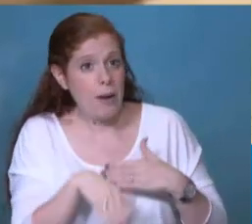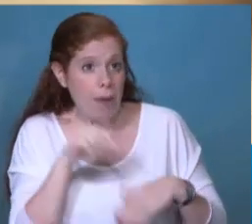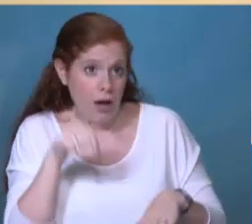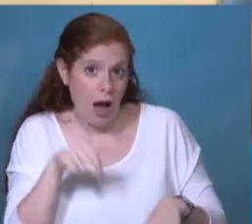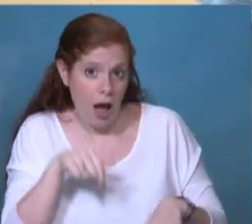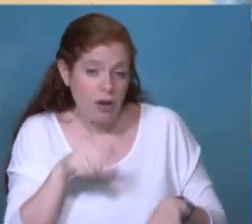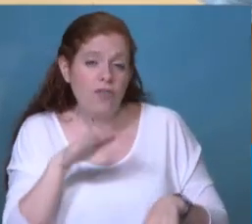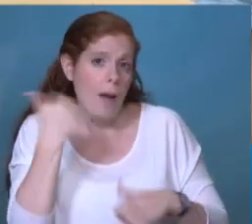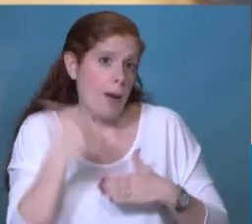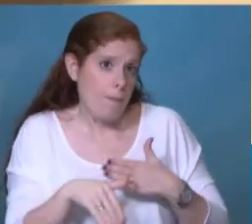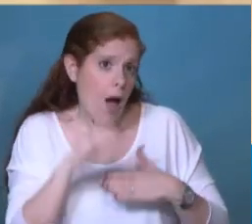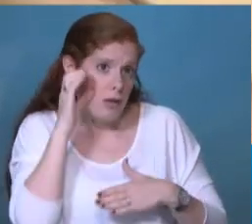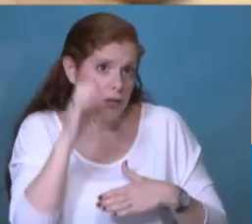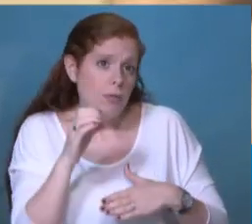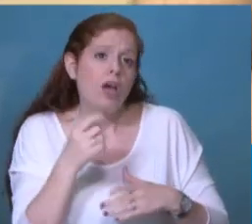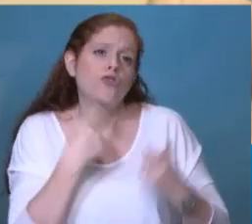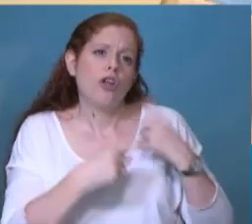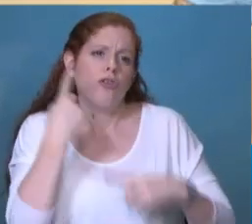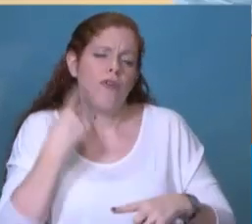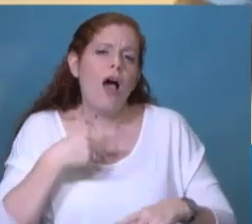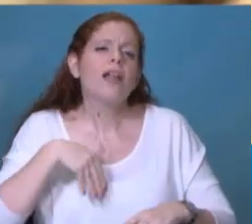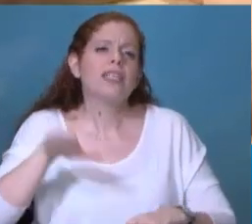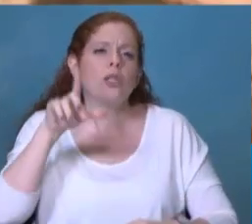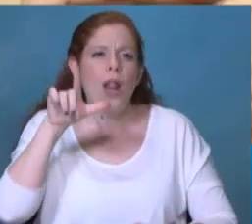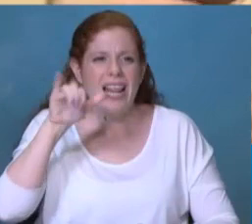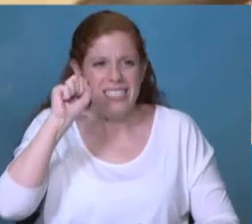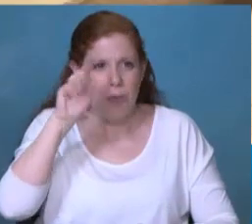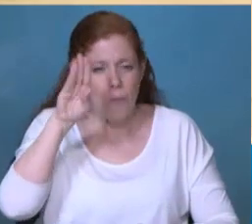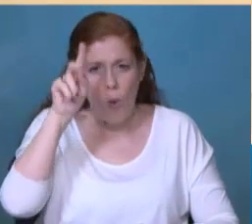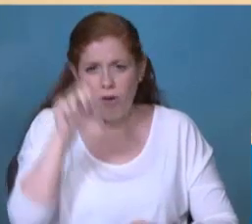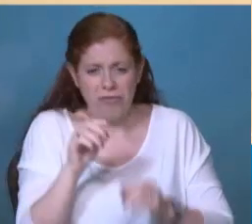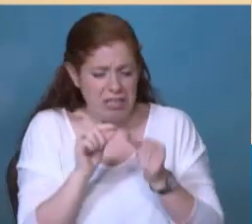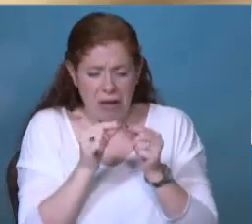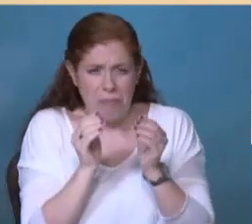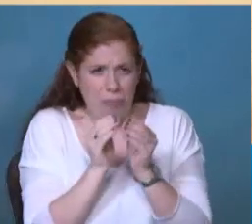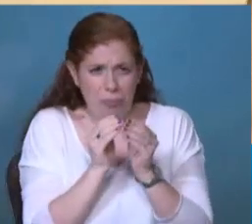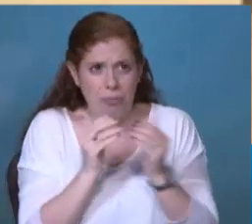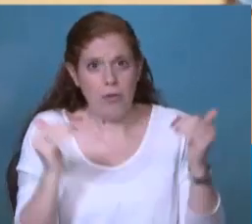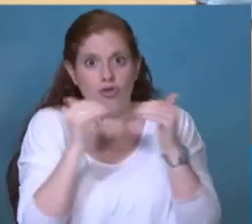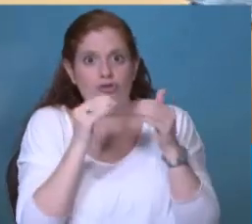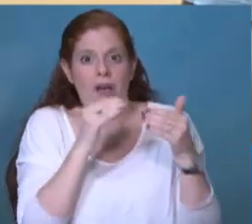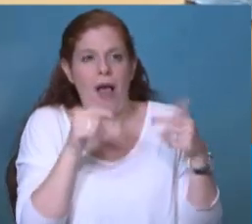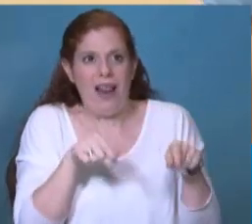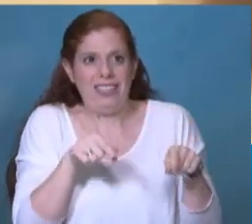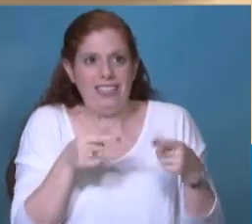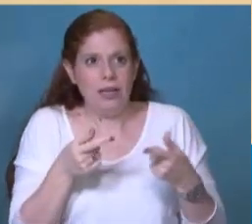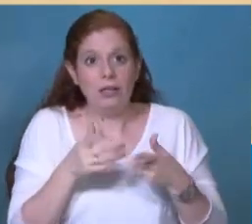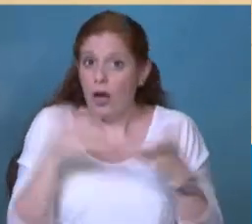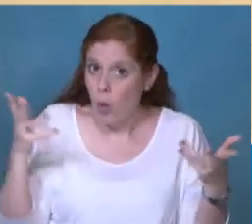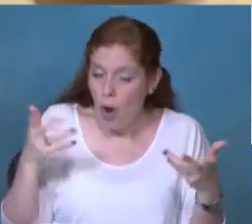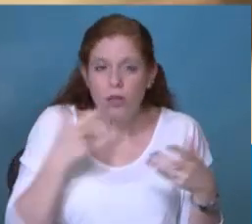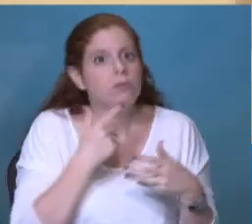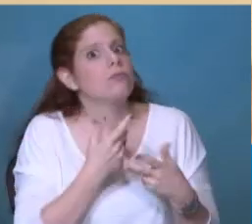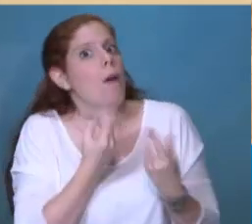here and the final as well. So last year we went to Lisbon as well and it was so tiny if you compare with this. This is bigger? This is